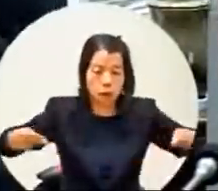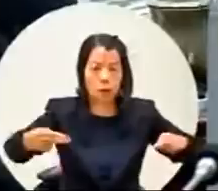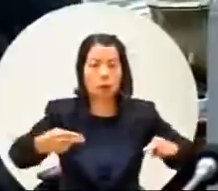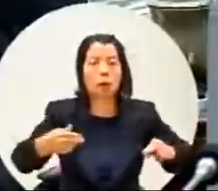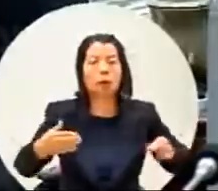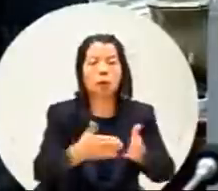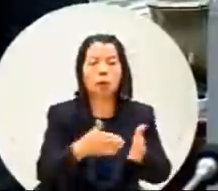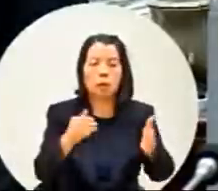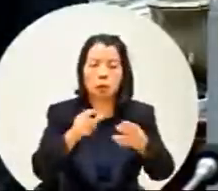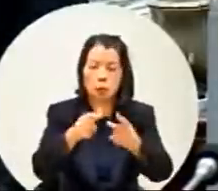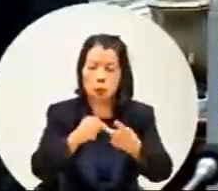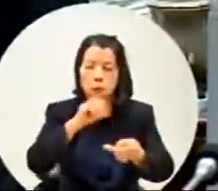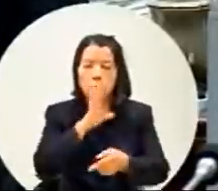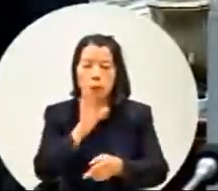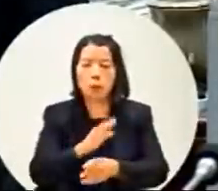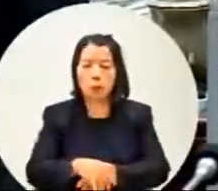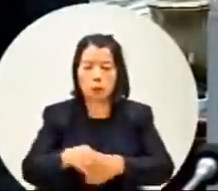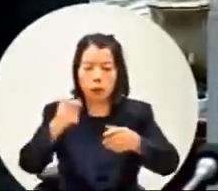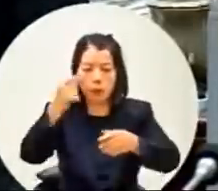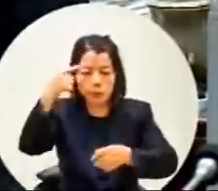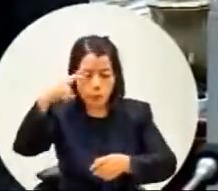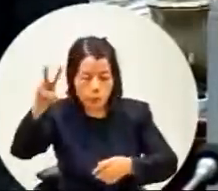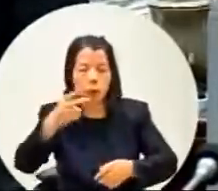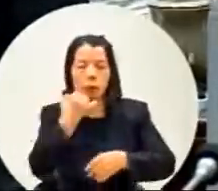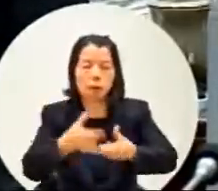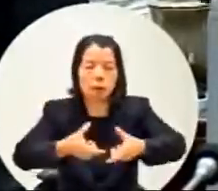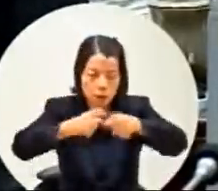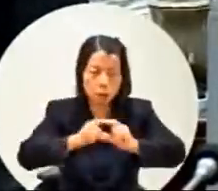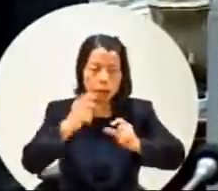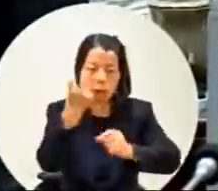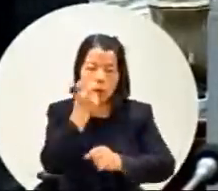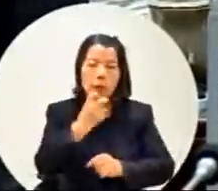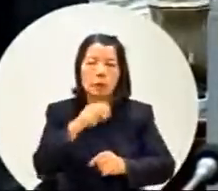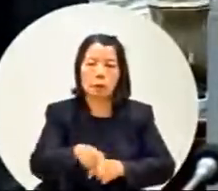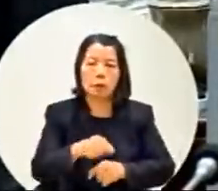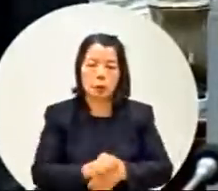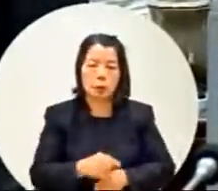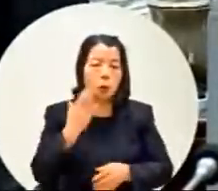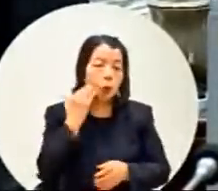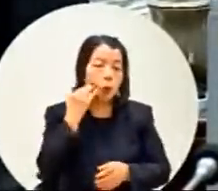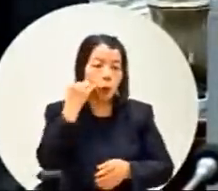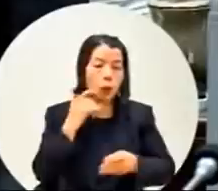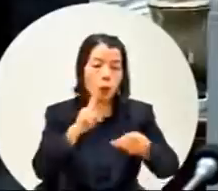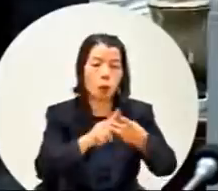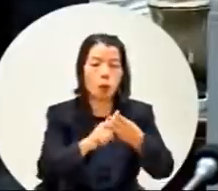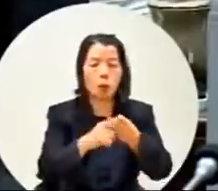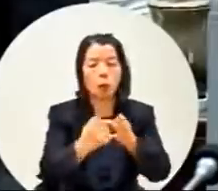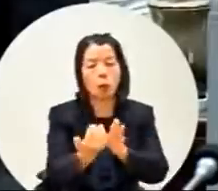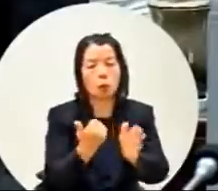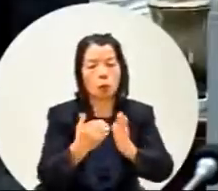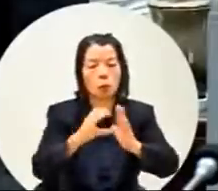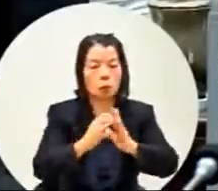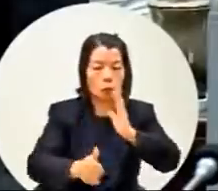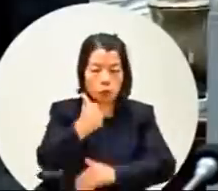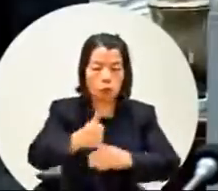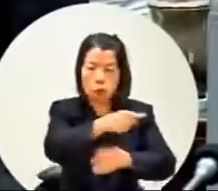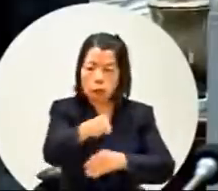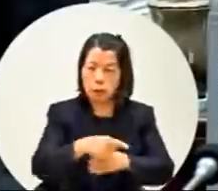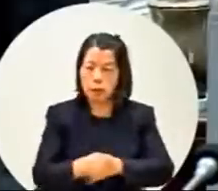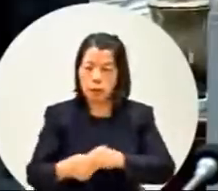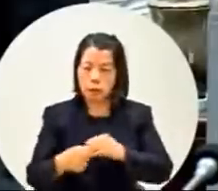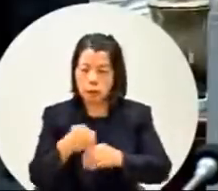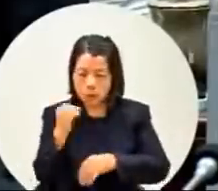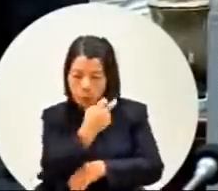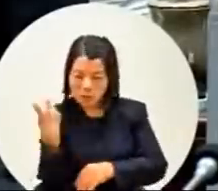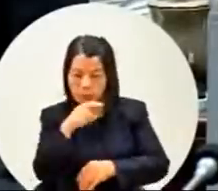是，所以 如果高雄市政府认为王端仁他涉及图利，你就要进行告发。那如